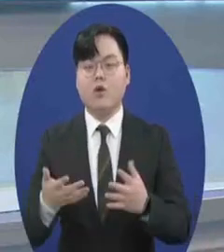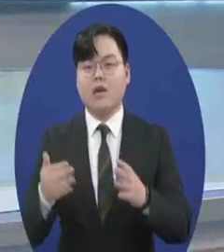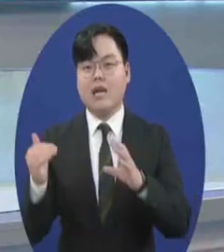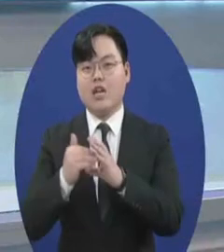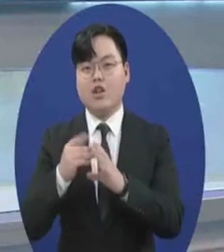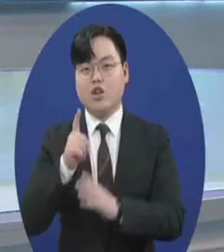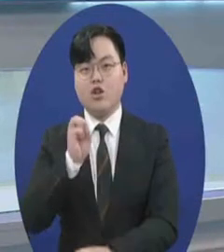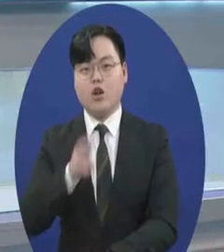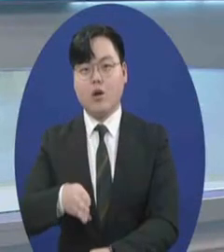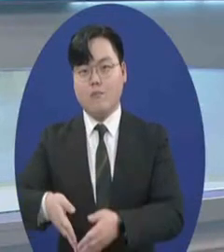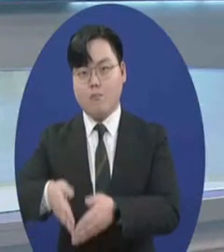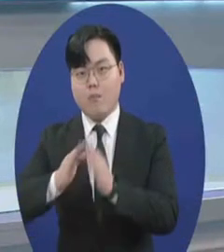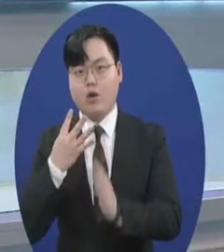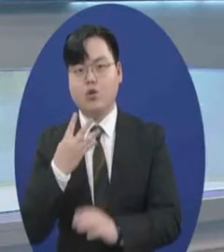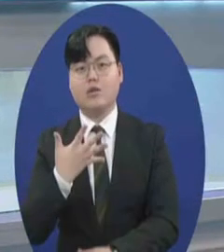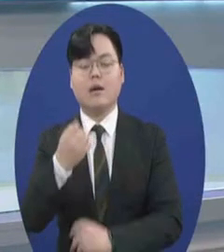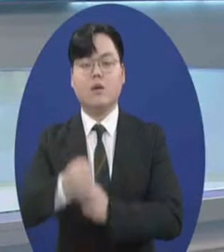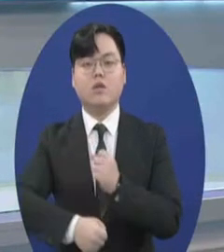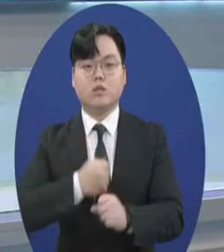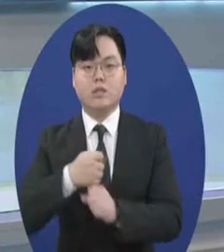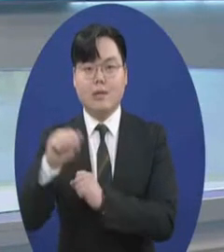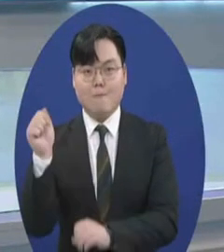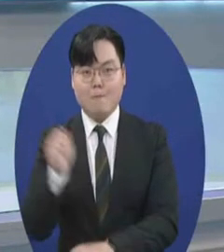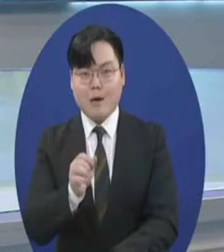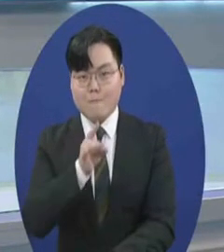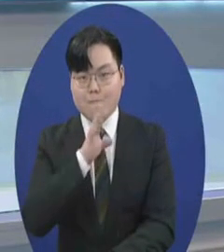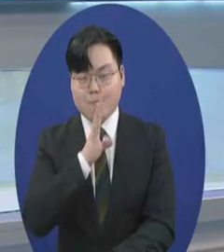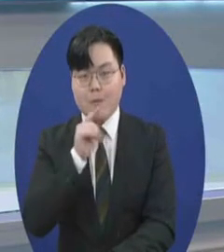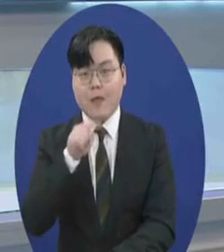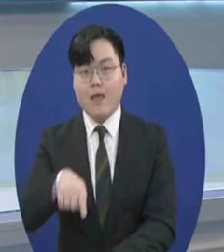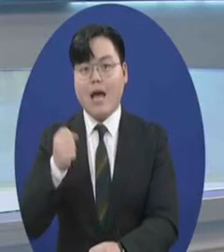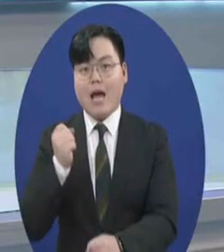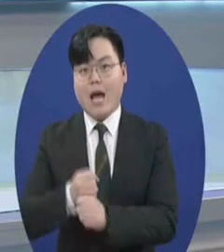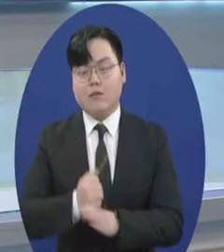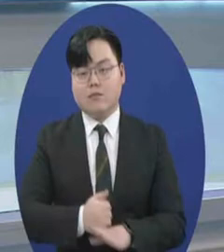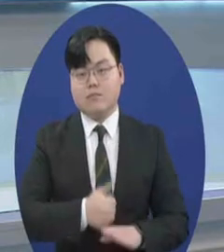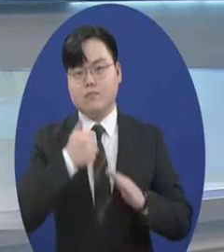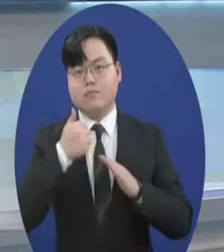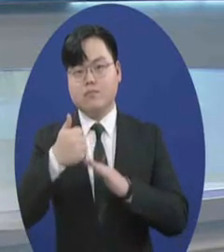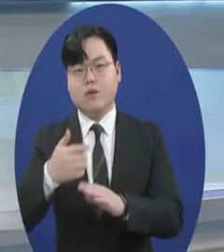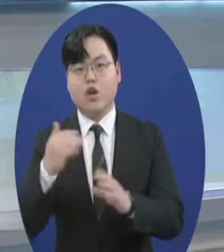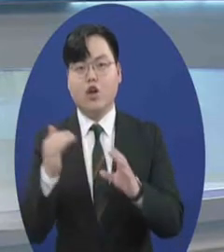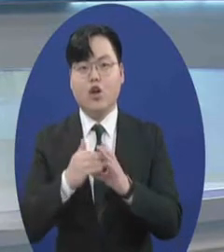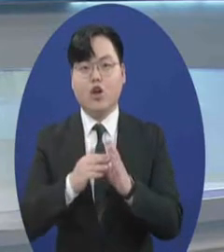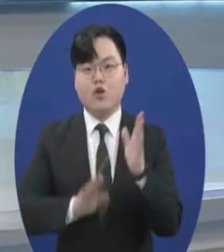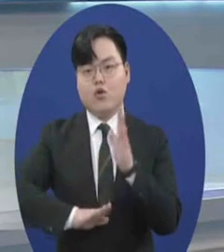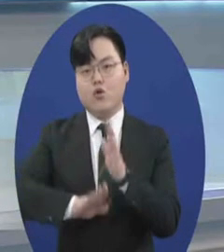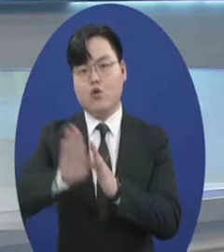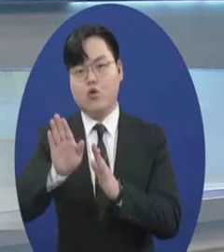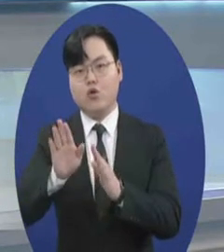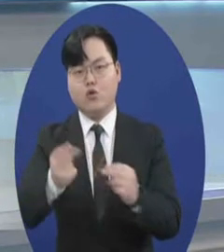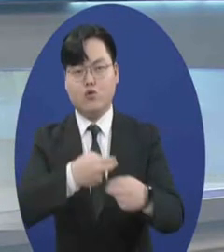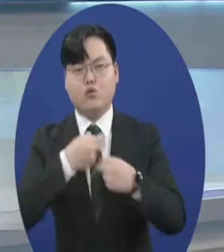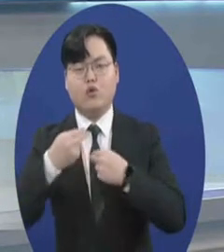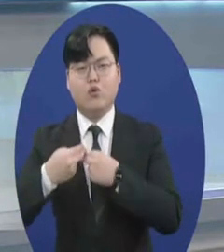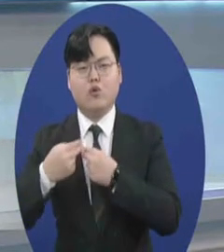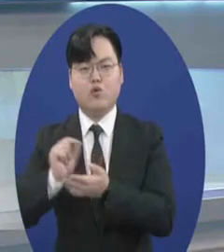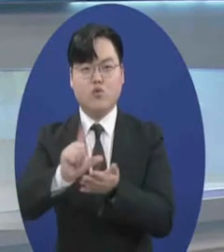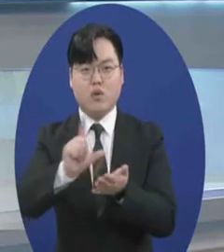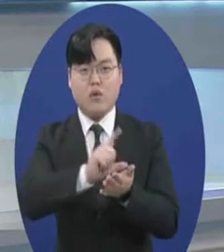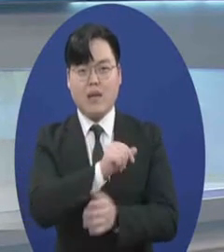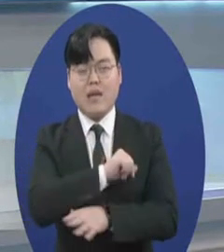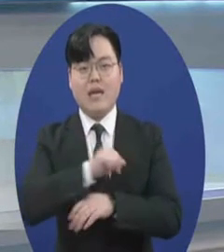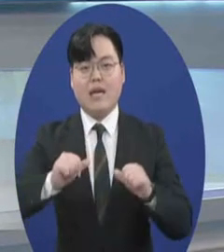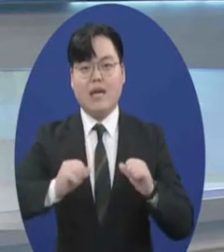Өнөөдөр Эрдэнэ тот үүсгэн байгуулагдсны 45 жилийн ой тохиож байна. Энэудэр ажил үйлсээр тэргүүлж Эрдэнэ тотын хөгжил цэцгэлдэд үнэтэй хувь нэмэр